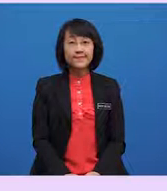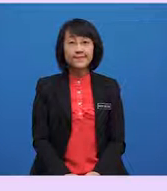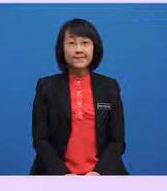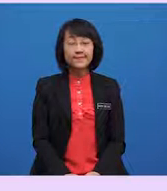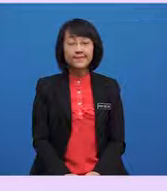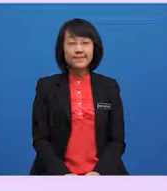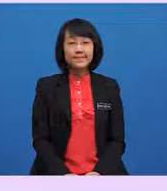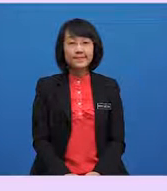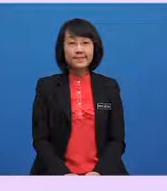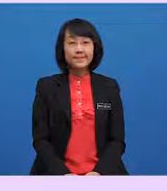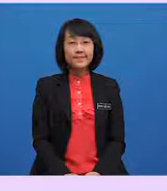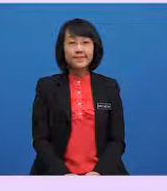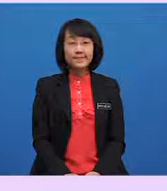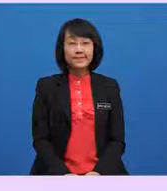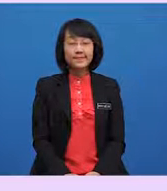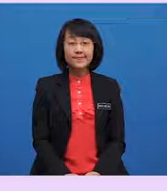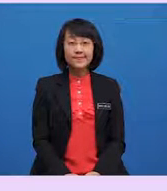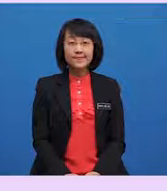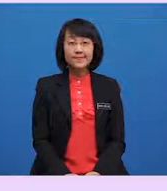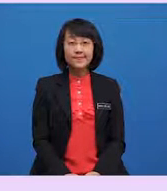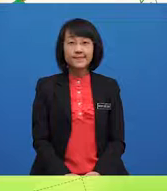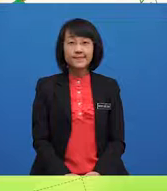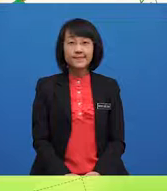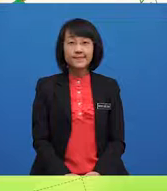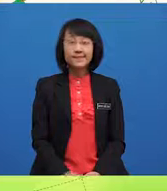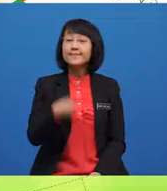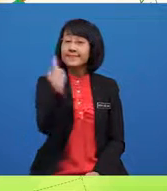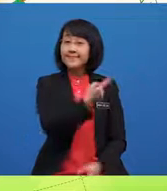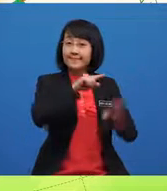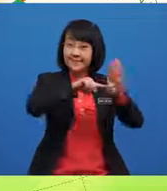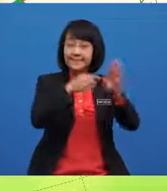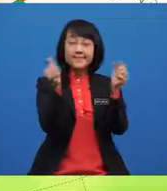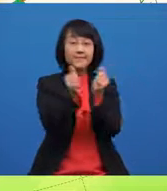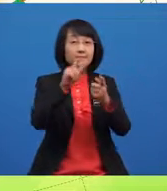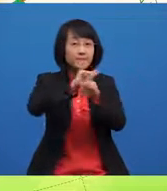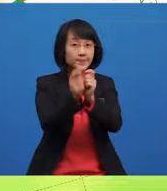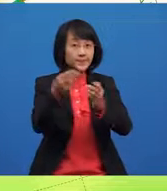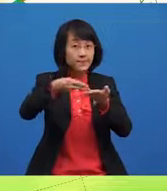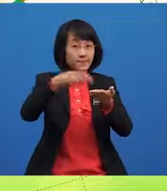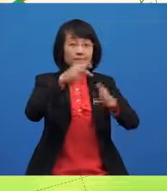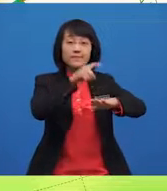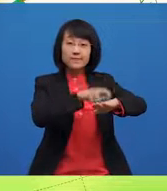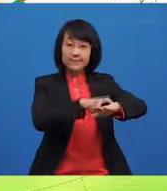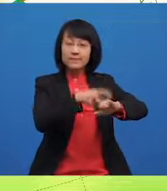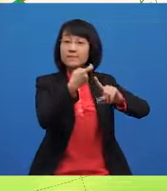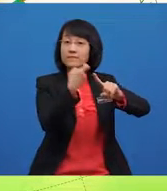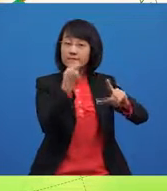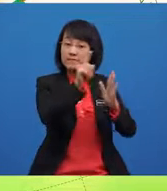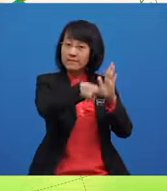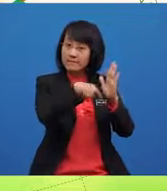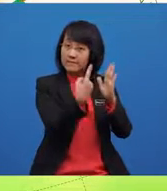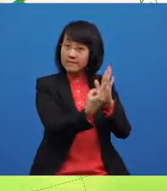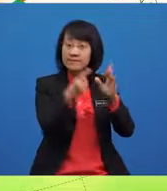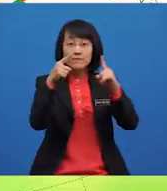dan hari kepada jam. Kita mulakan dengan penukaran unit masa daripada jam